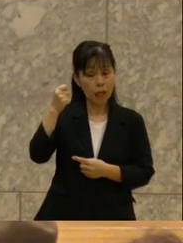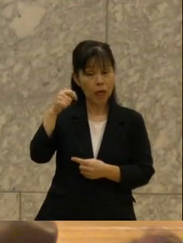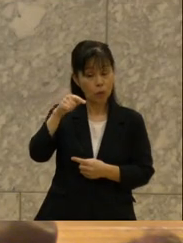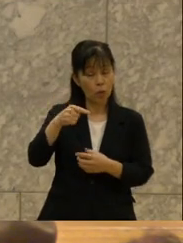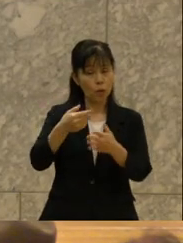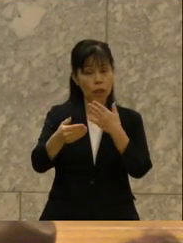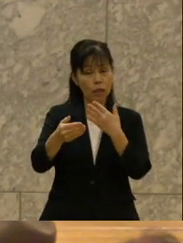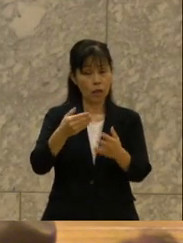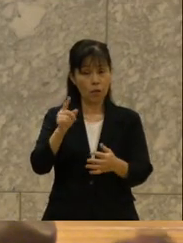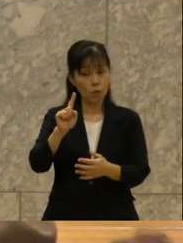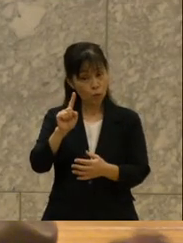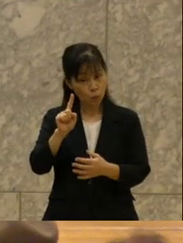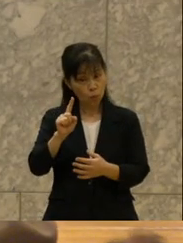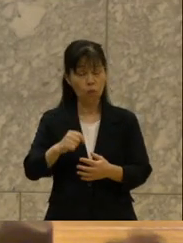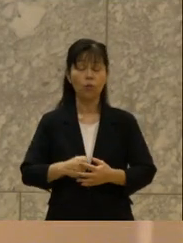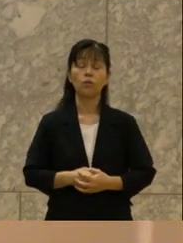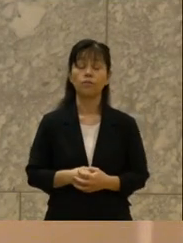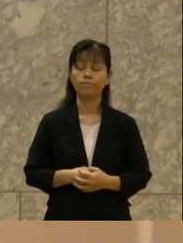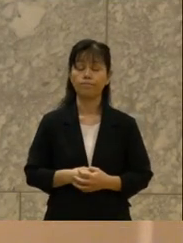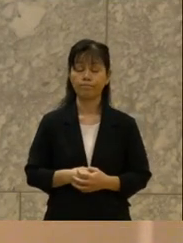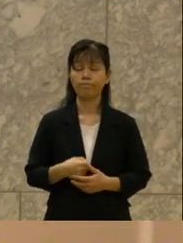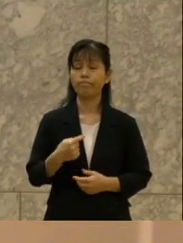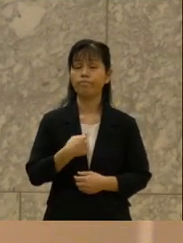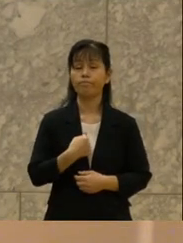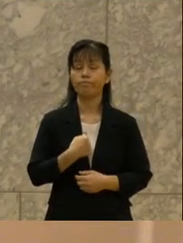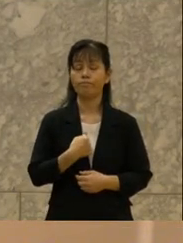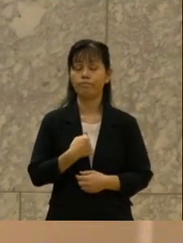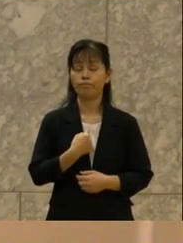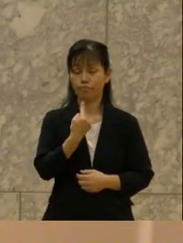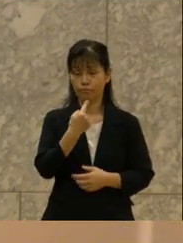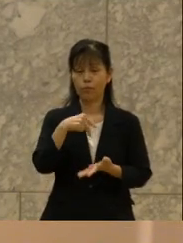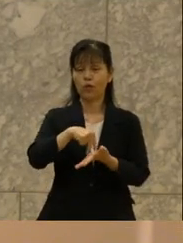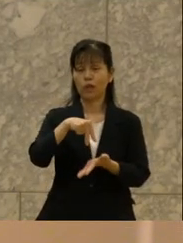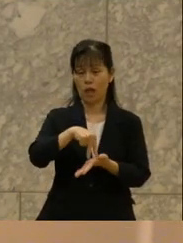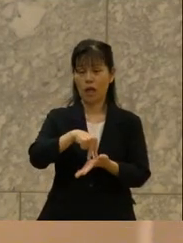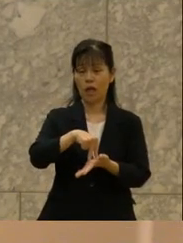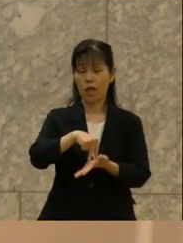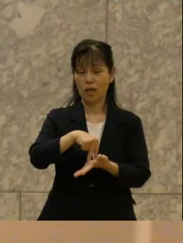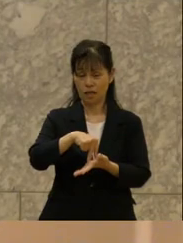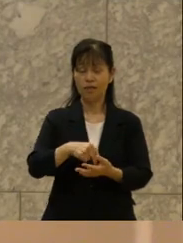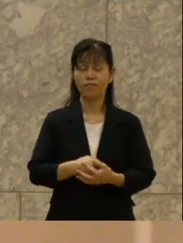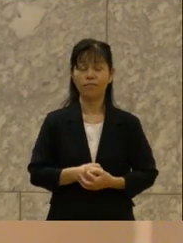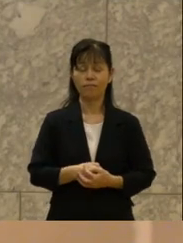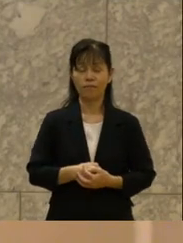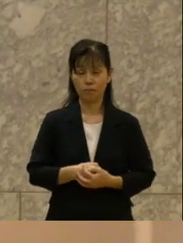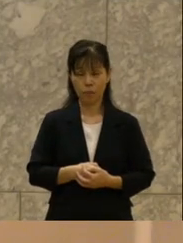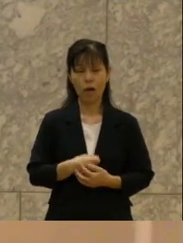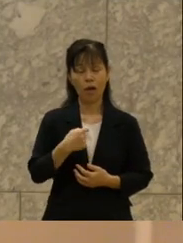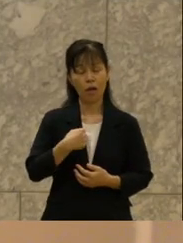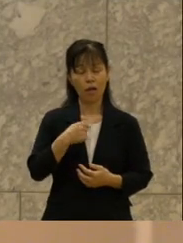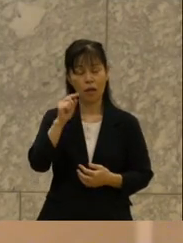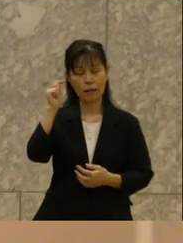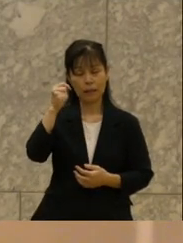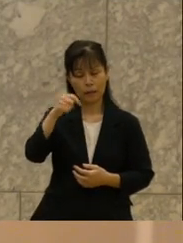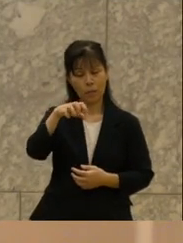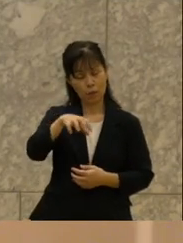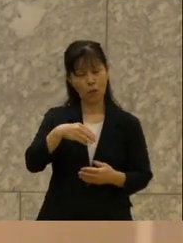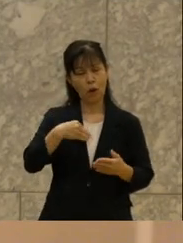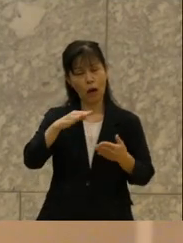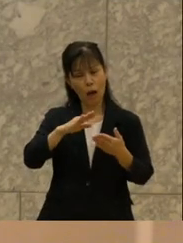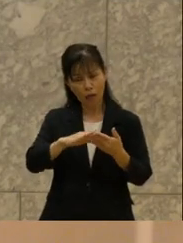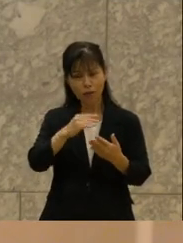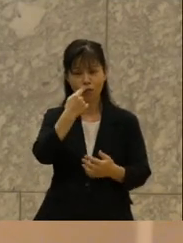かそうですねまあ私にとってはすごく合ってる土地というか